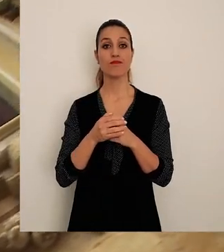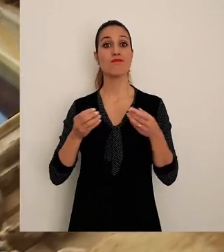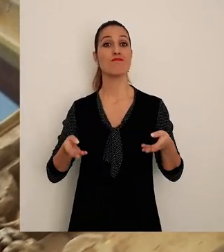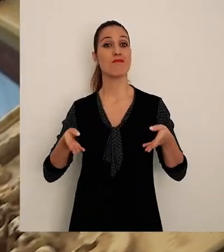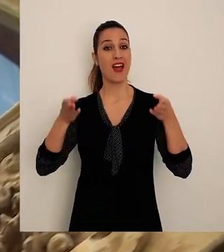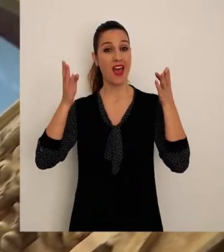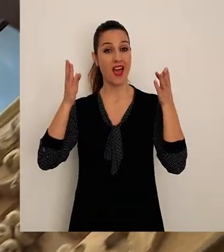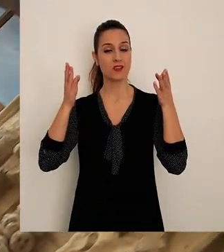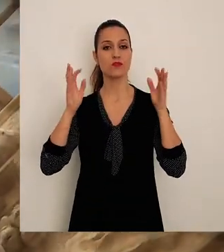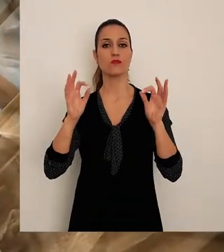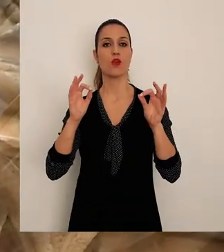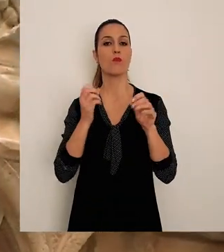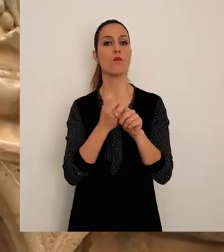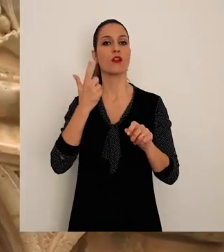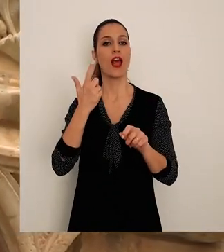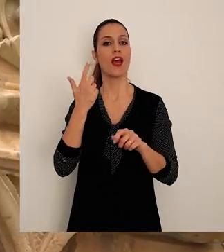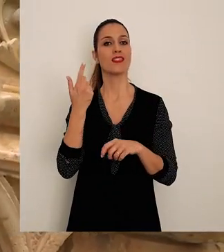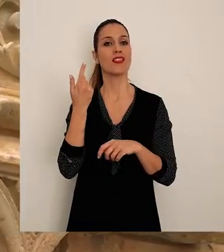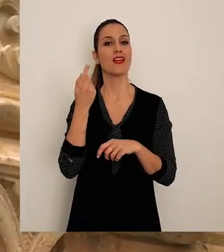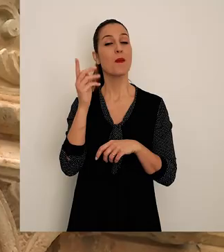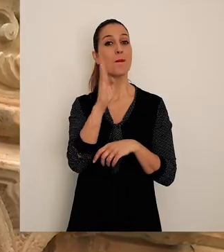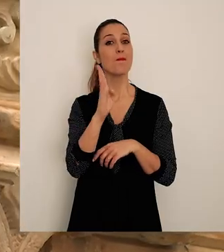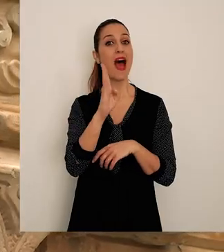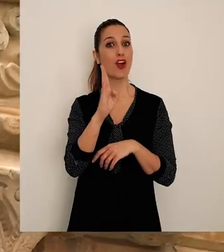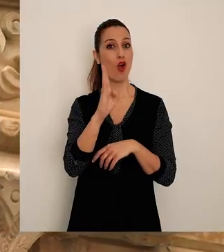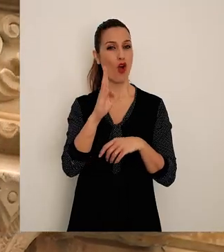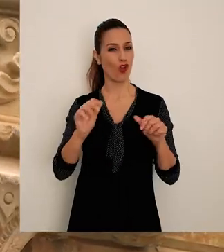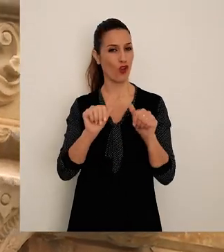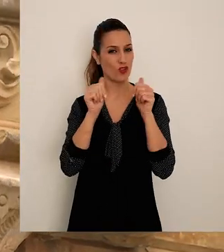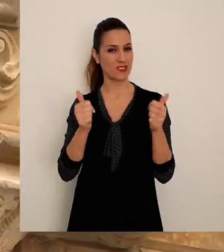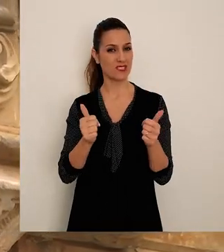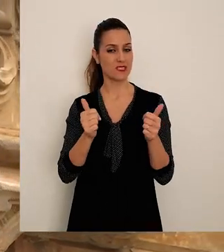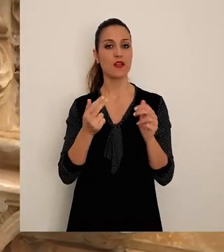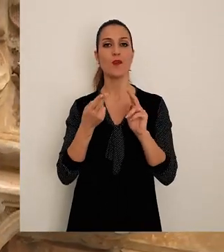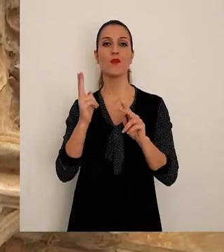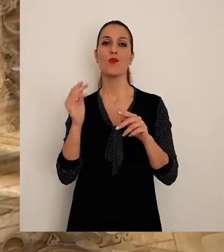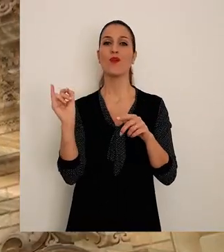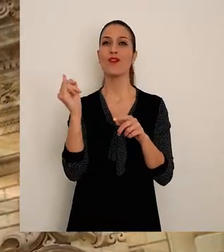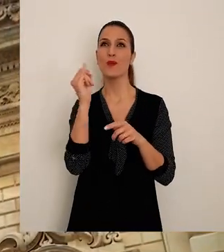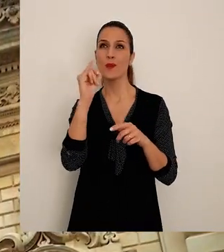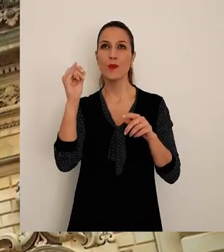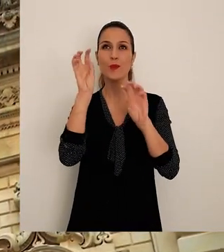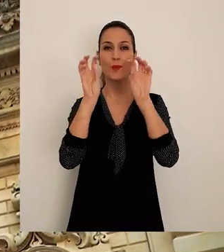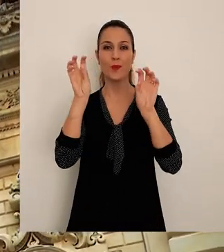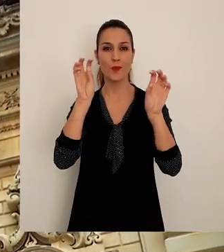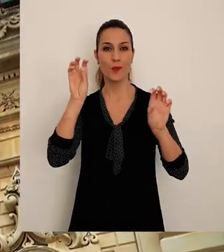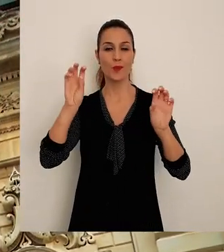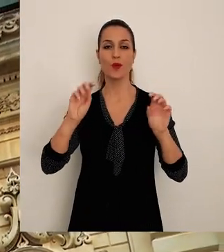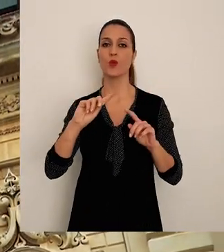Considerato il monumento principe dell'architettura barocca di Terra d'Otranto, è uno tra i più raffinati ornamenti architettonici della